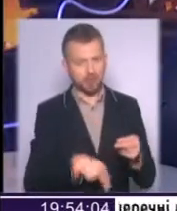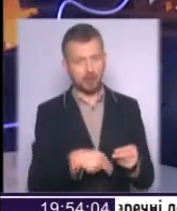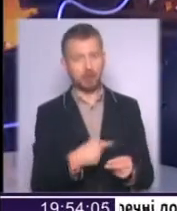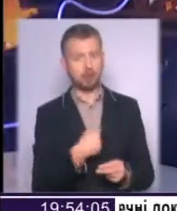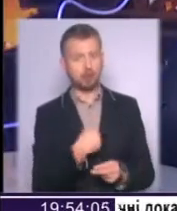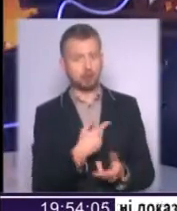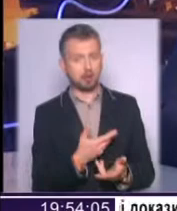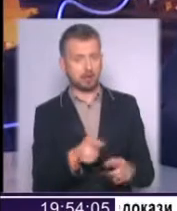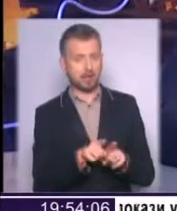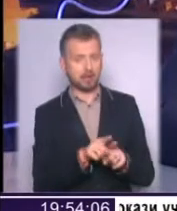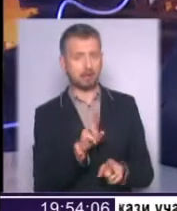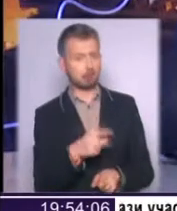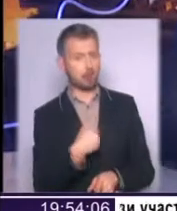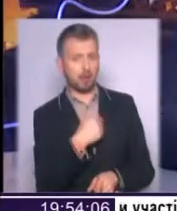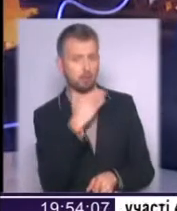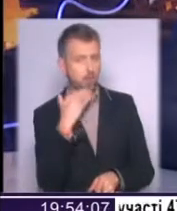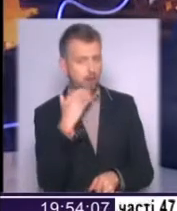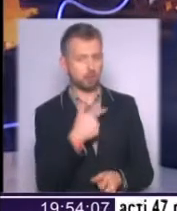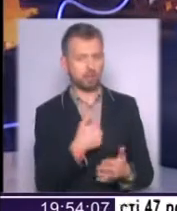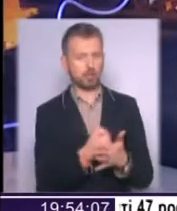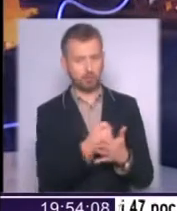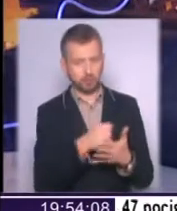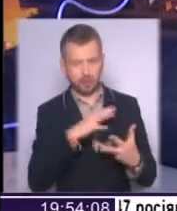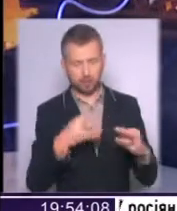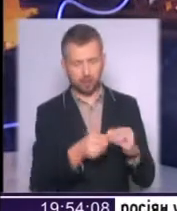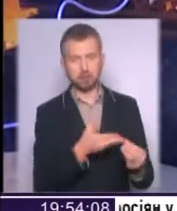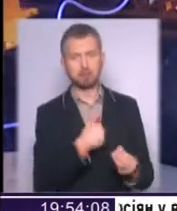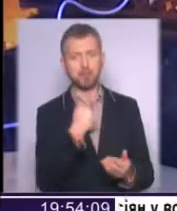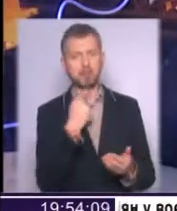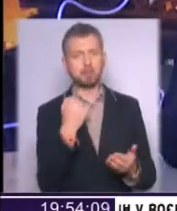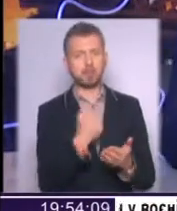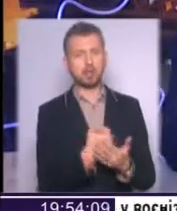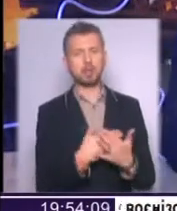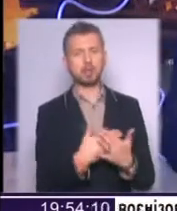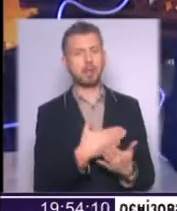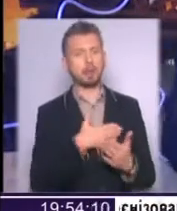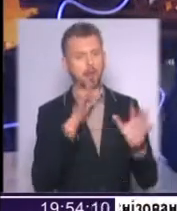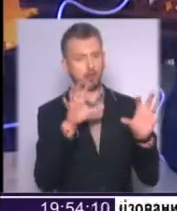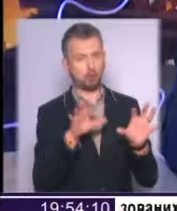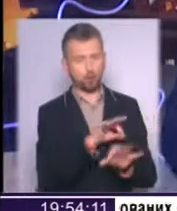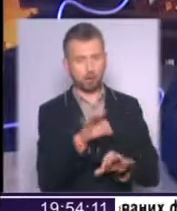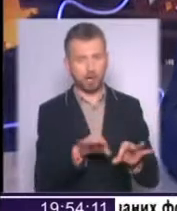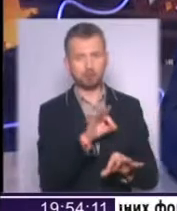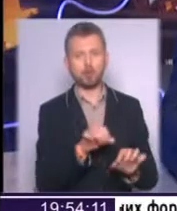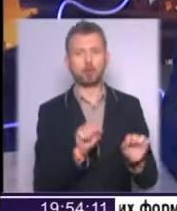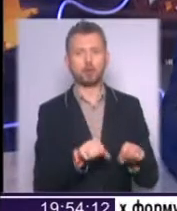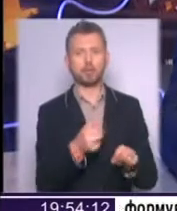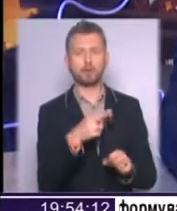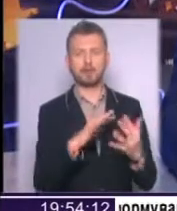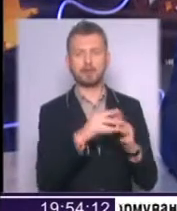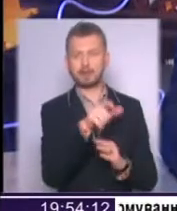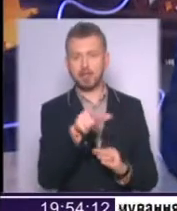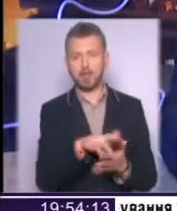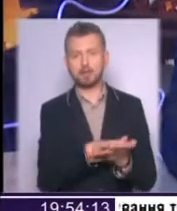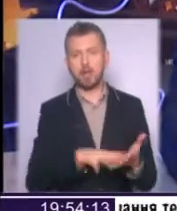Раді, ми доможемося результату. Ми прийняли, наприклад, мій законопроєкт про можливість для селян далі